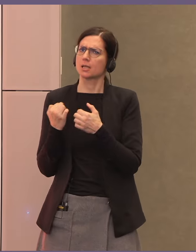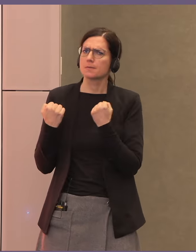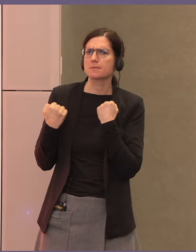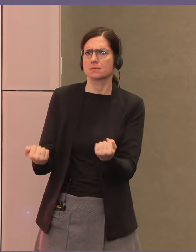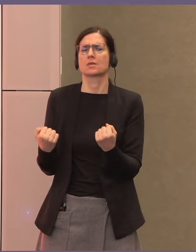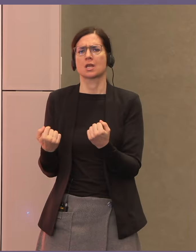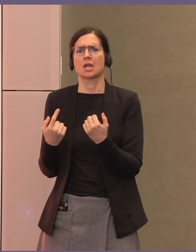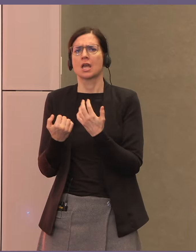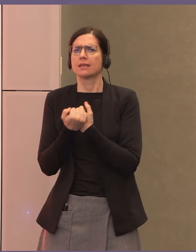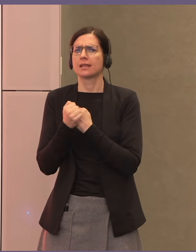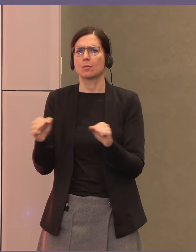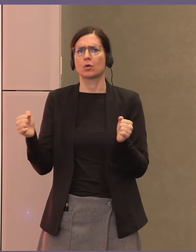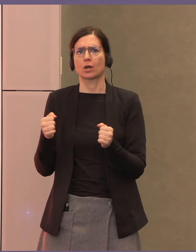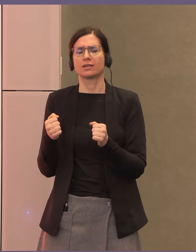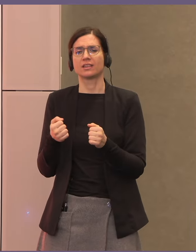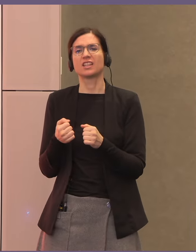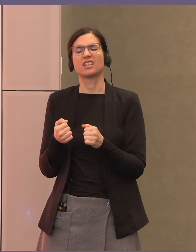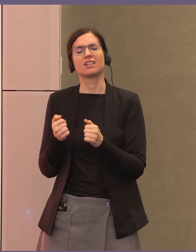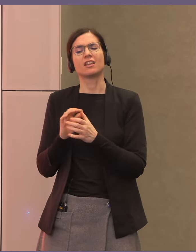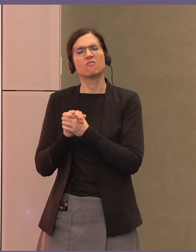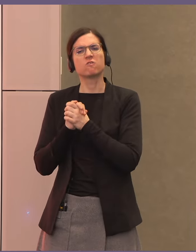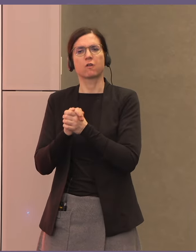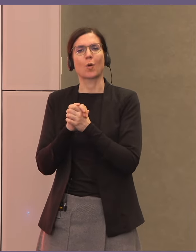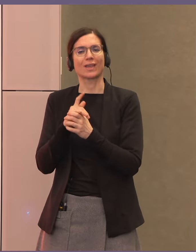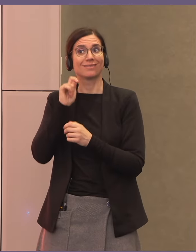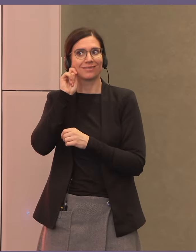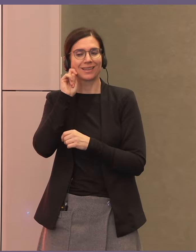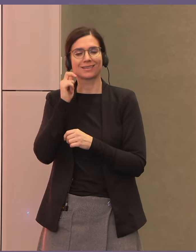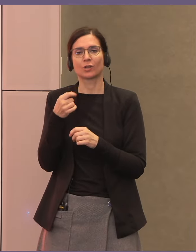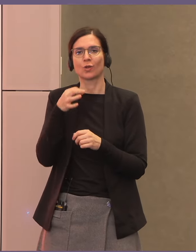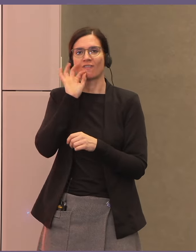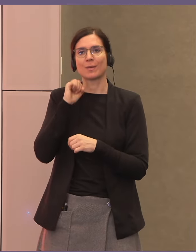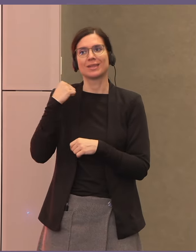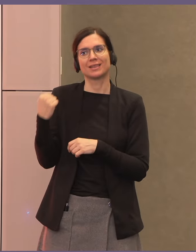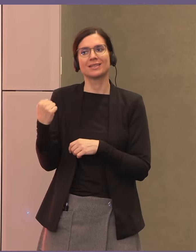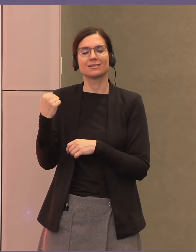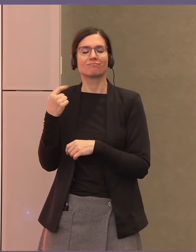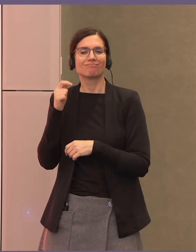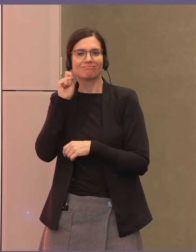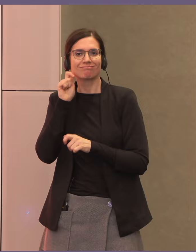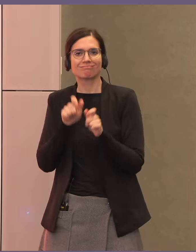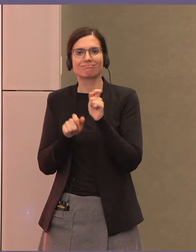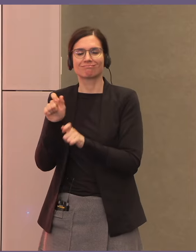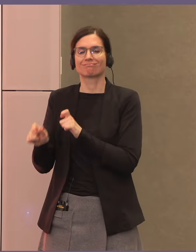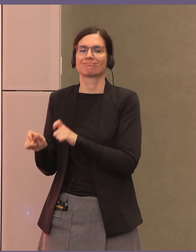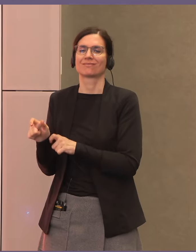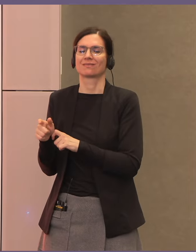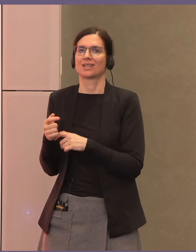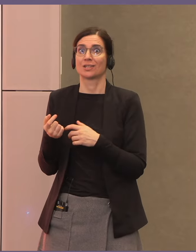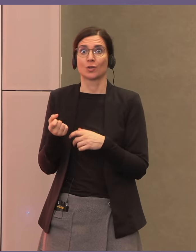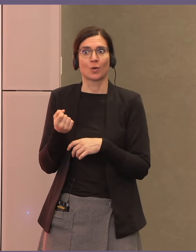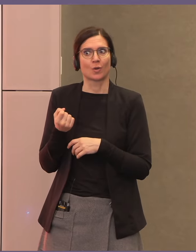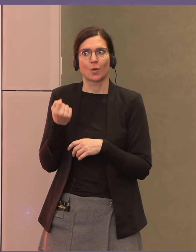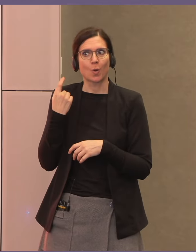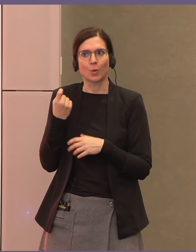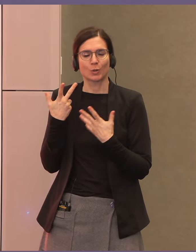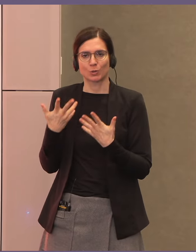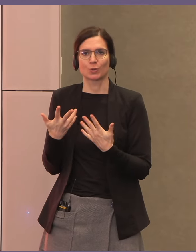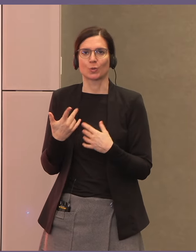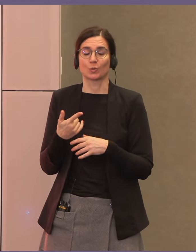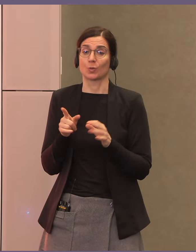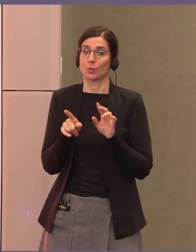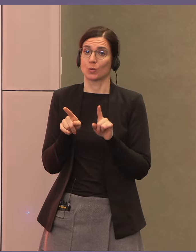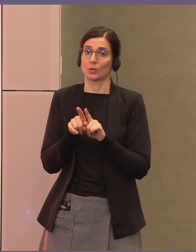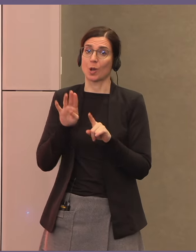der Demokratiefreund innen und der Feminist innen das ist eine ganz ganz logische Klammer und gerade Barbara